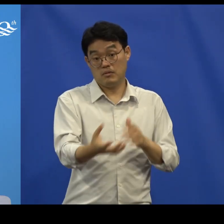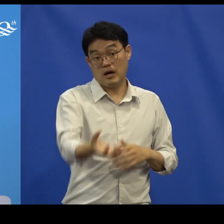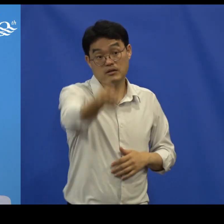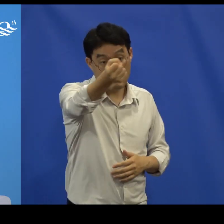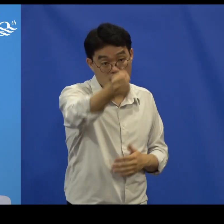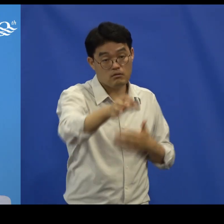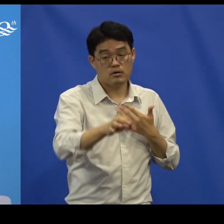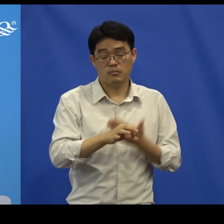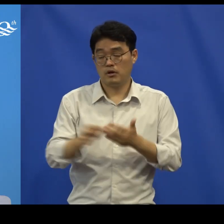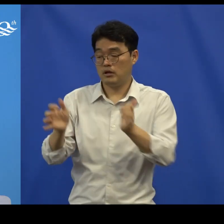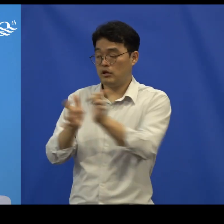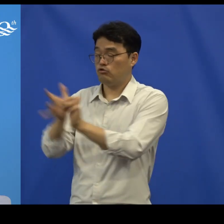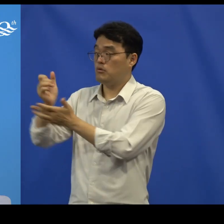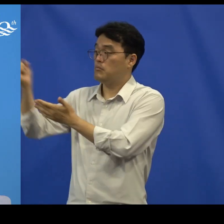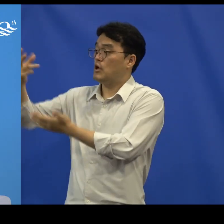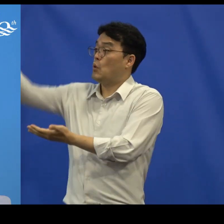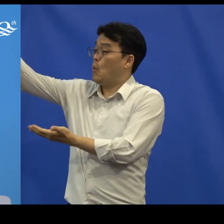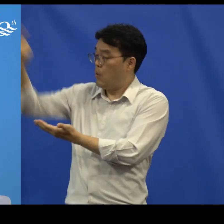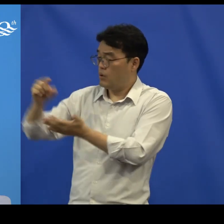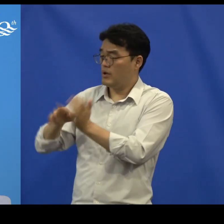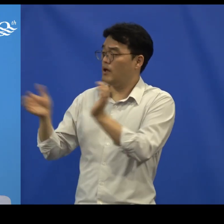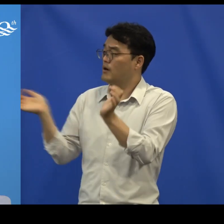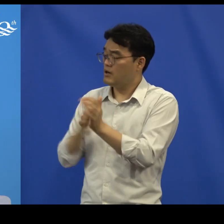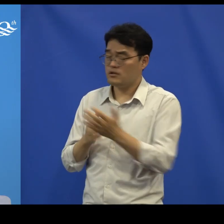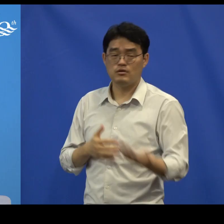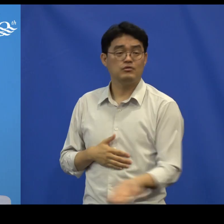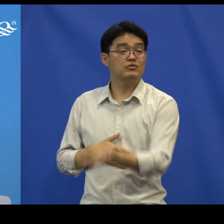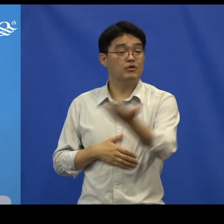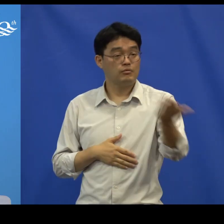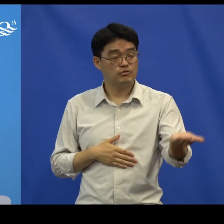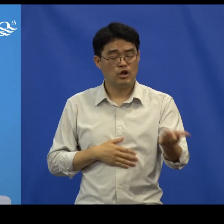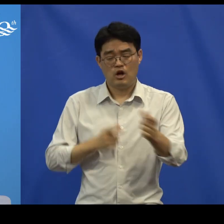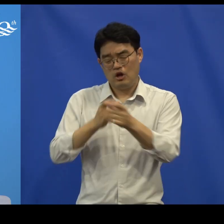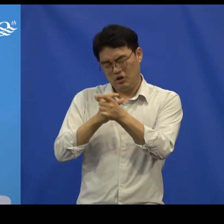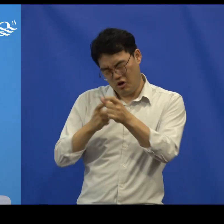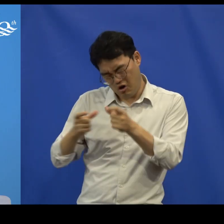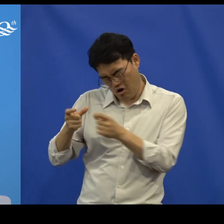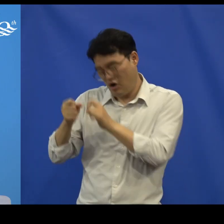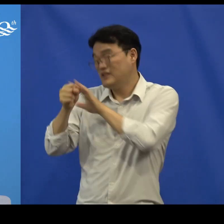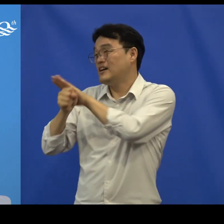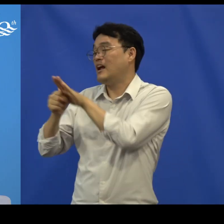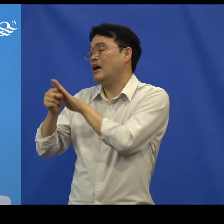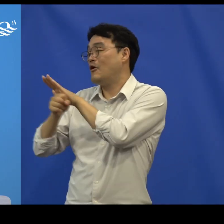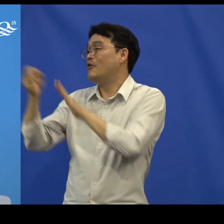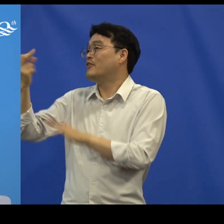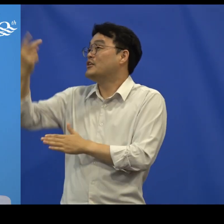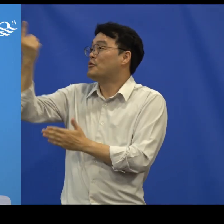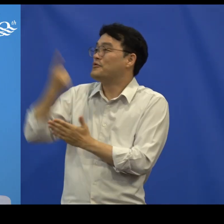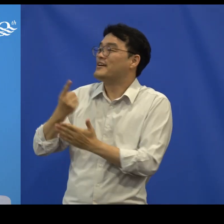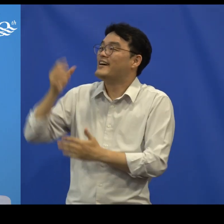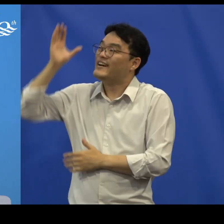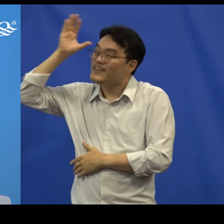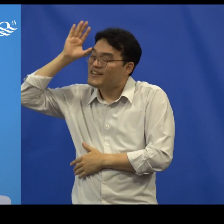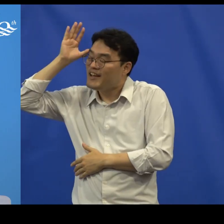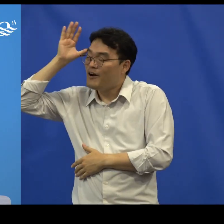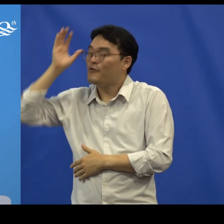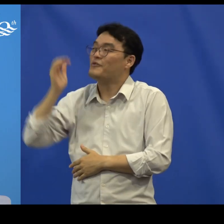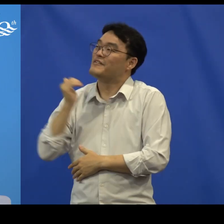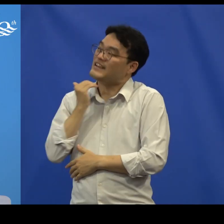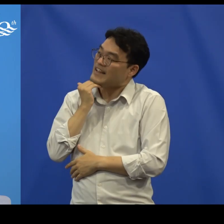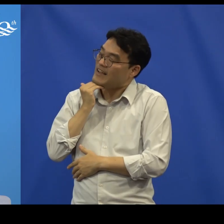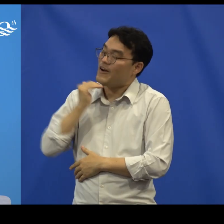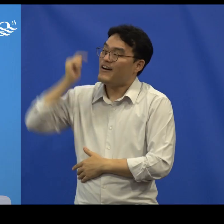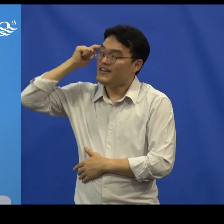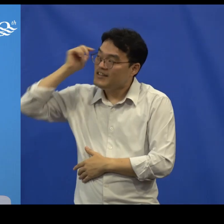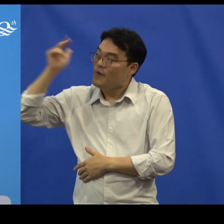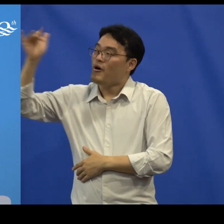오시는 날까지 주님을 더 사랑하고 재림의 날을 고대하고 사모하며 주어진